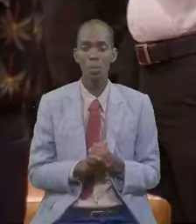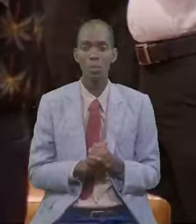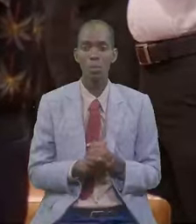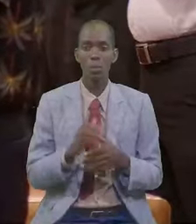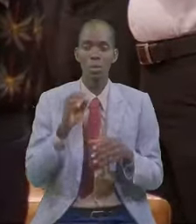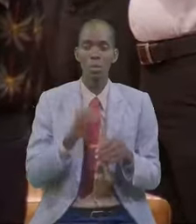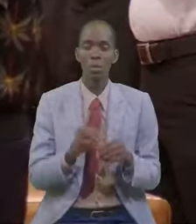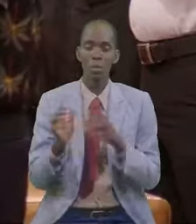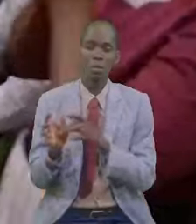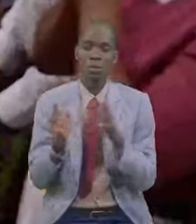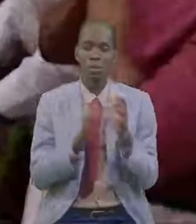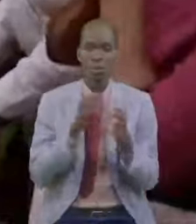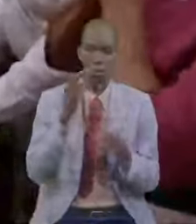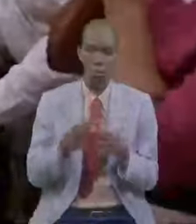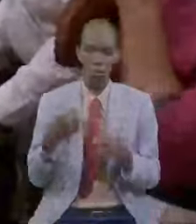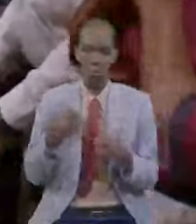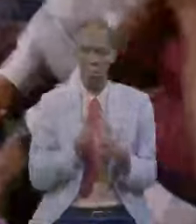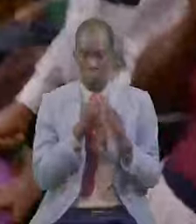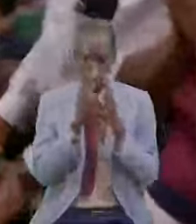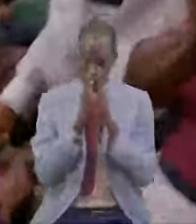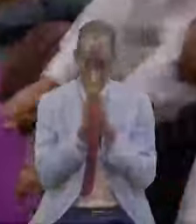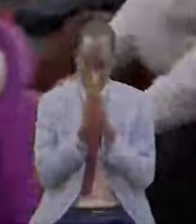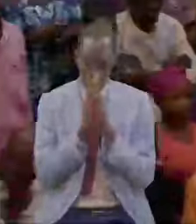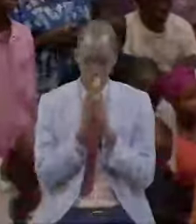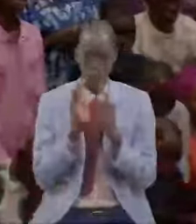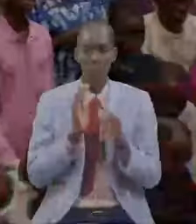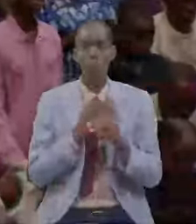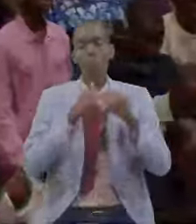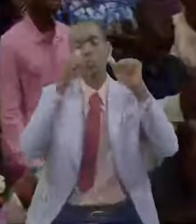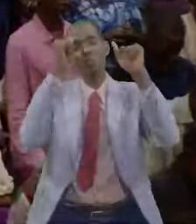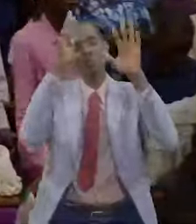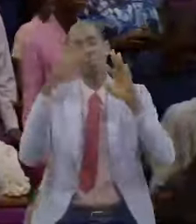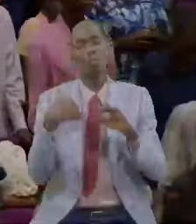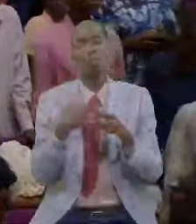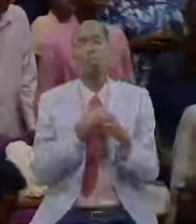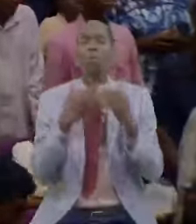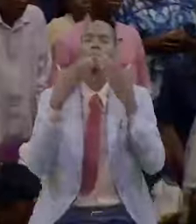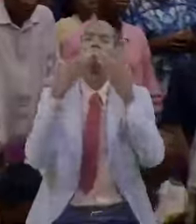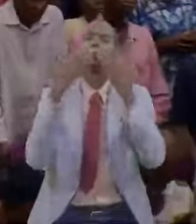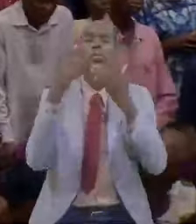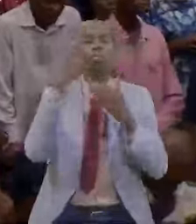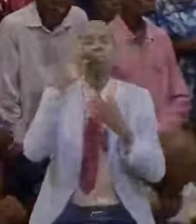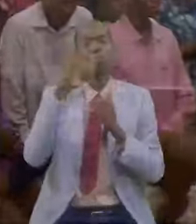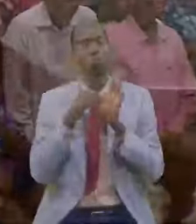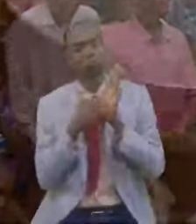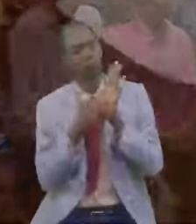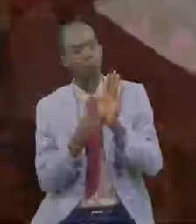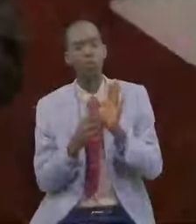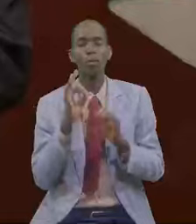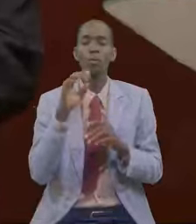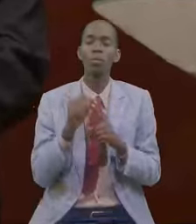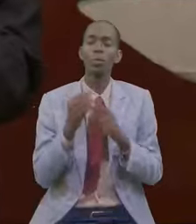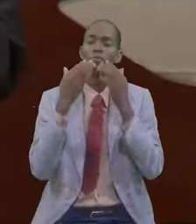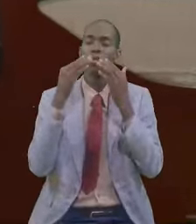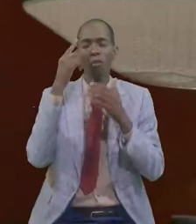Au nom de Jésus, nous prions. Notre Père, nous te remercions pour ta révélation. Merci pour ce que